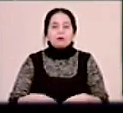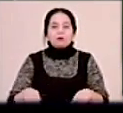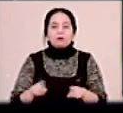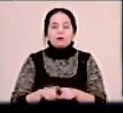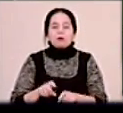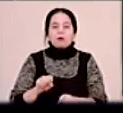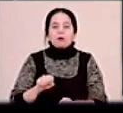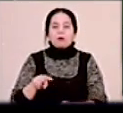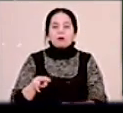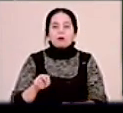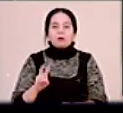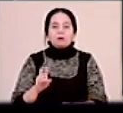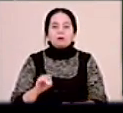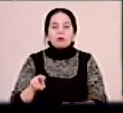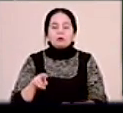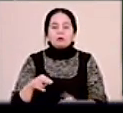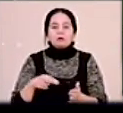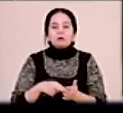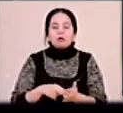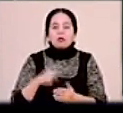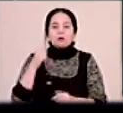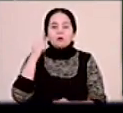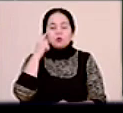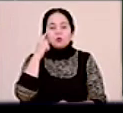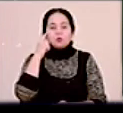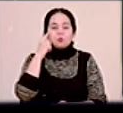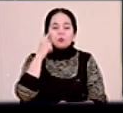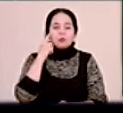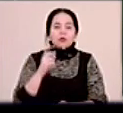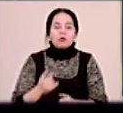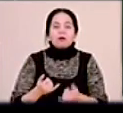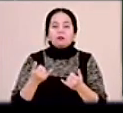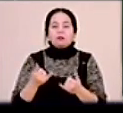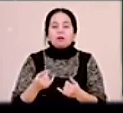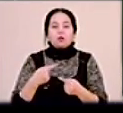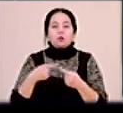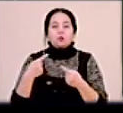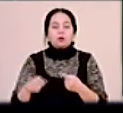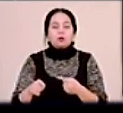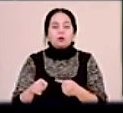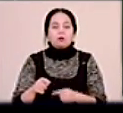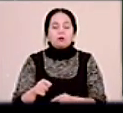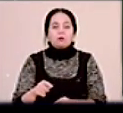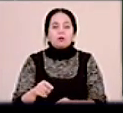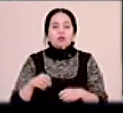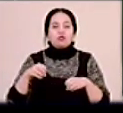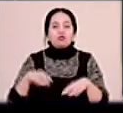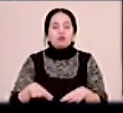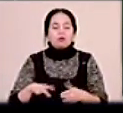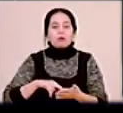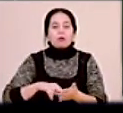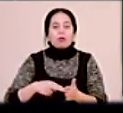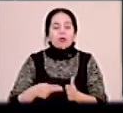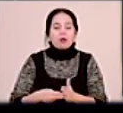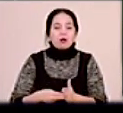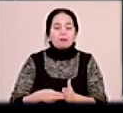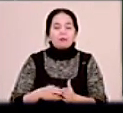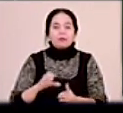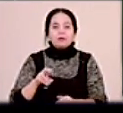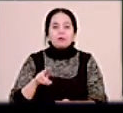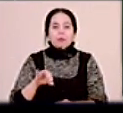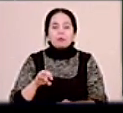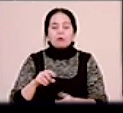Тогда Александр стал ломать голову над другим хитроумным решением или планом.